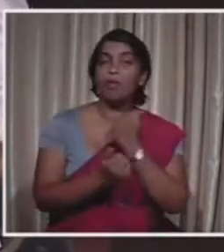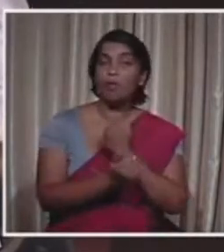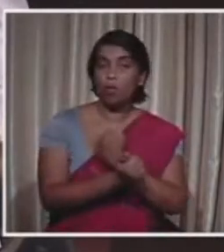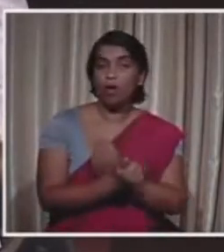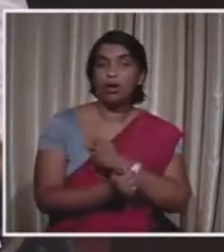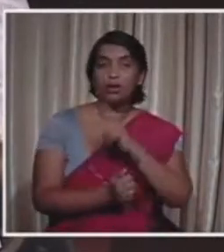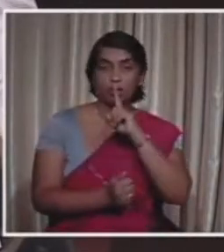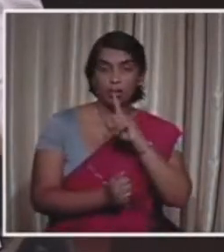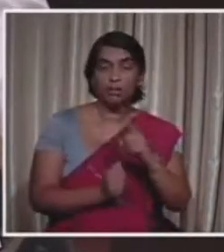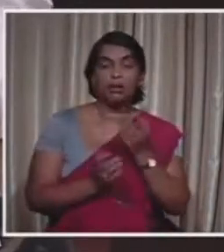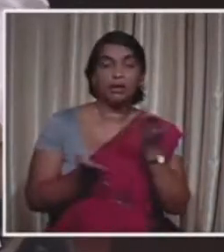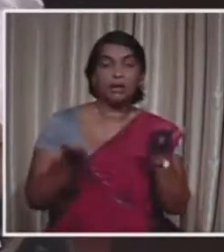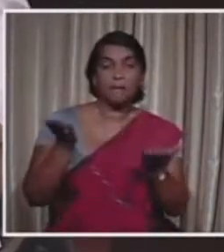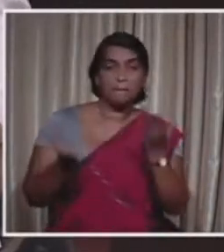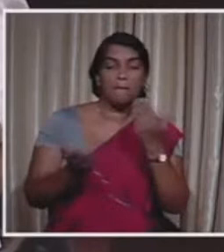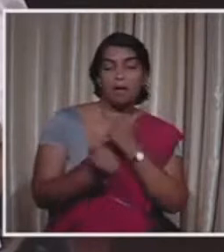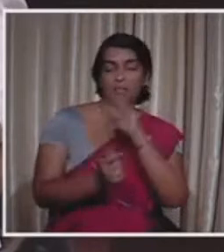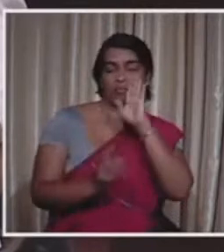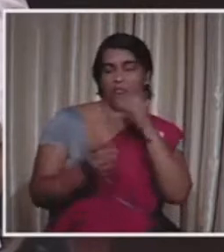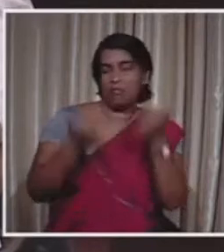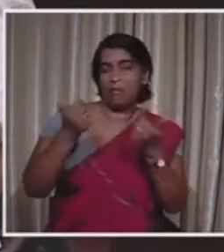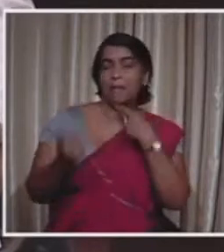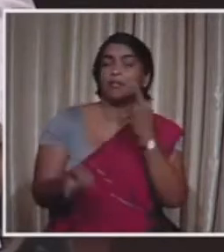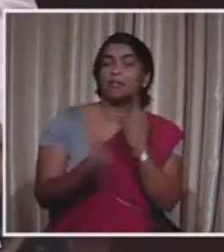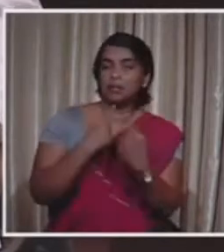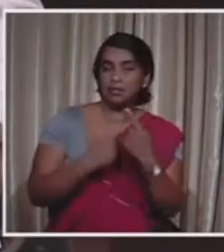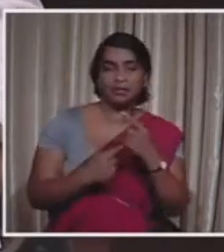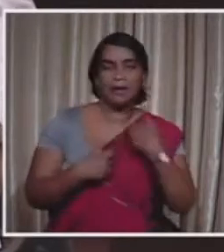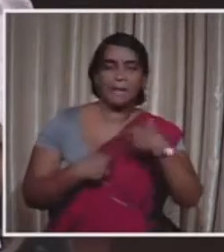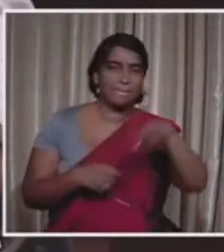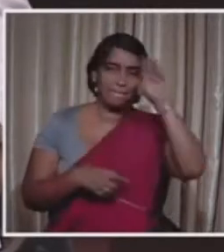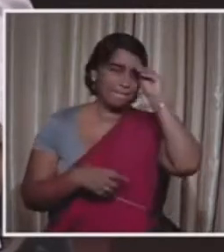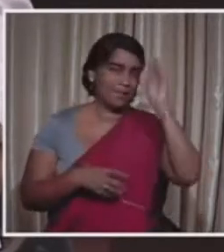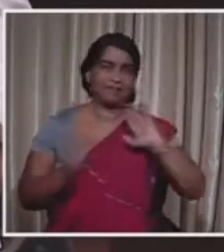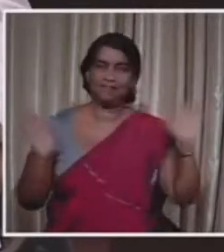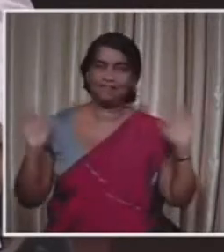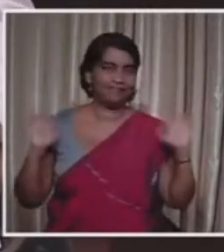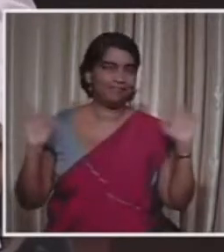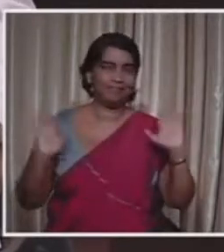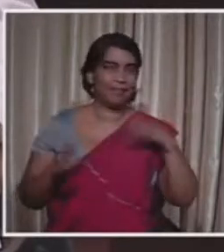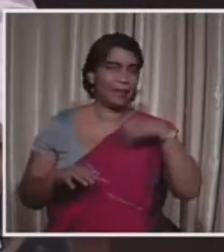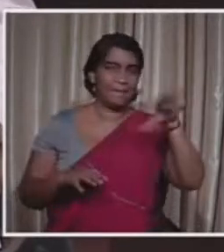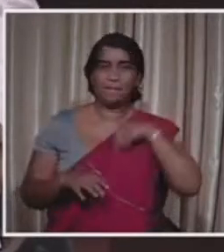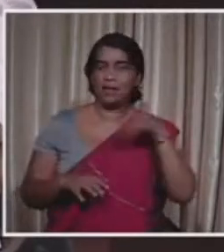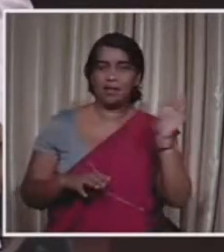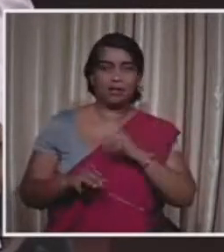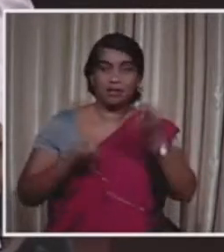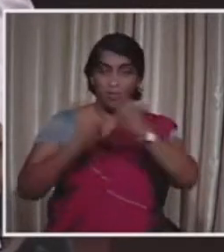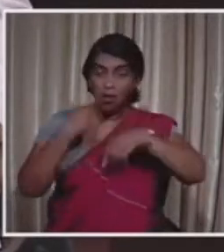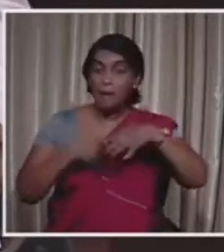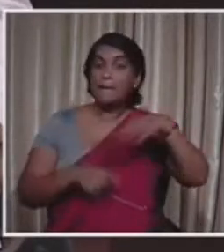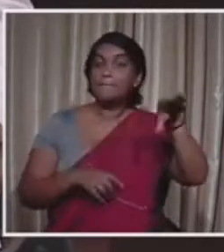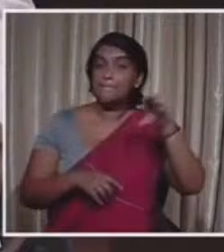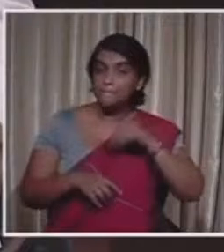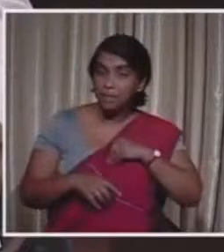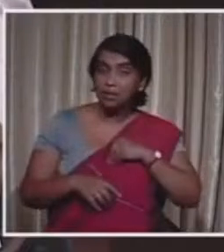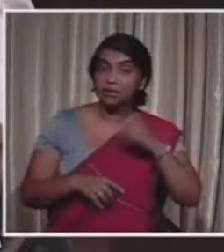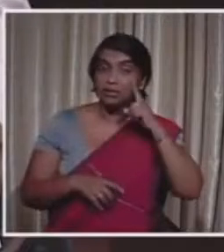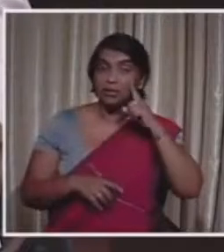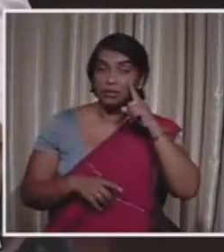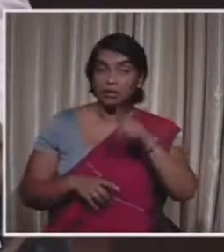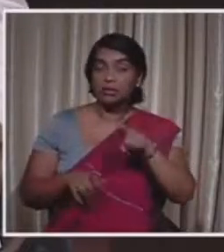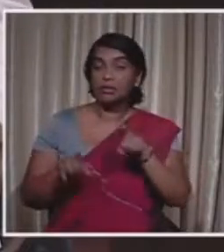කියනලු සාධාරණ පරීක්ෂණයක් කරන්නයි කියලා. ඒව අපි පිළිගන්නේ, හැමෝම පිළිගන්න.